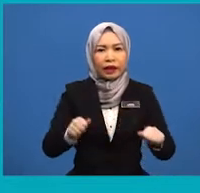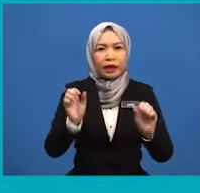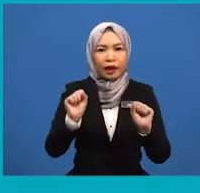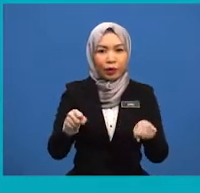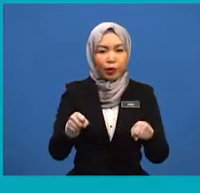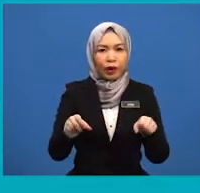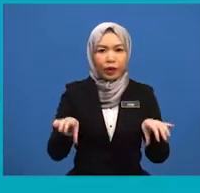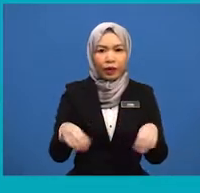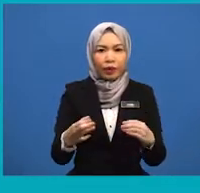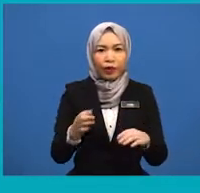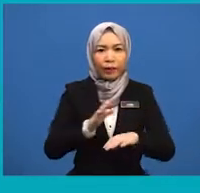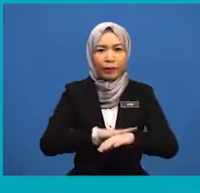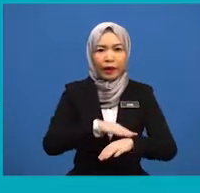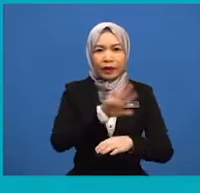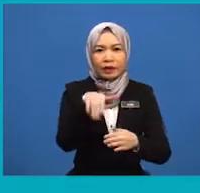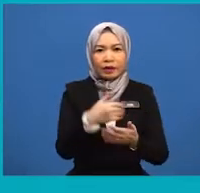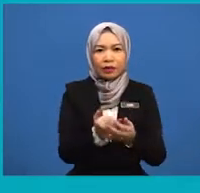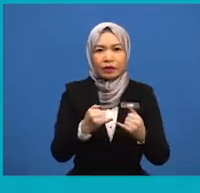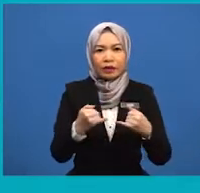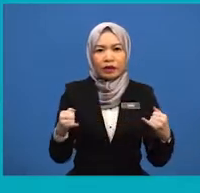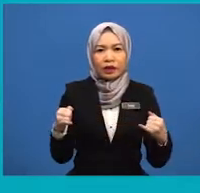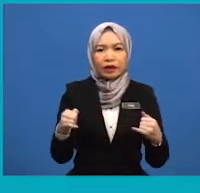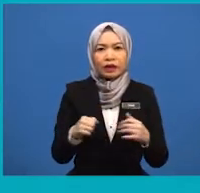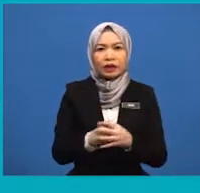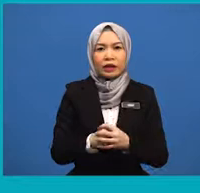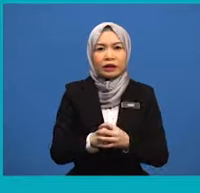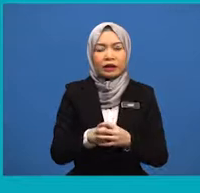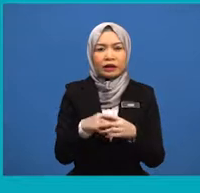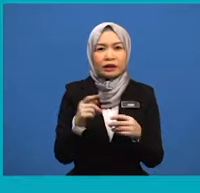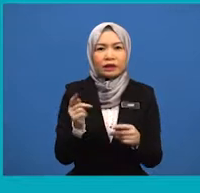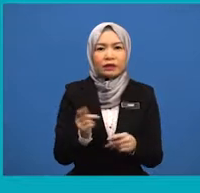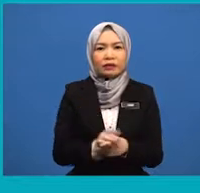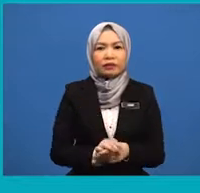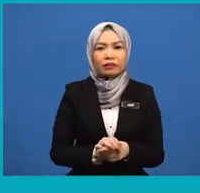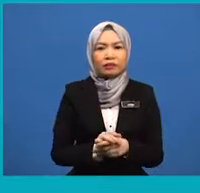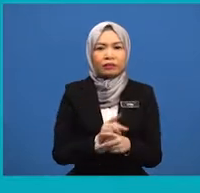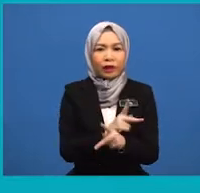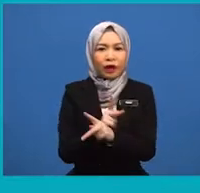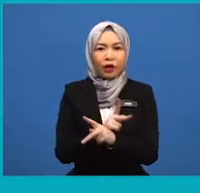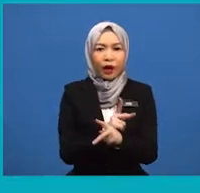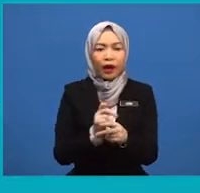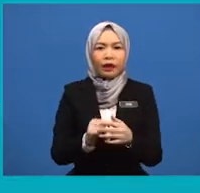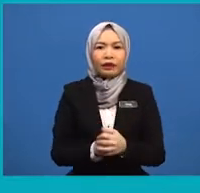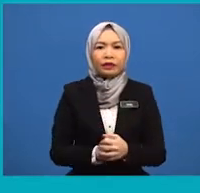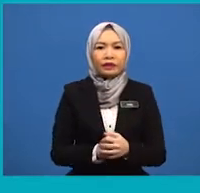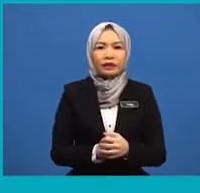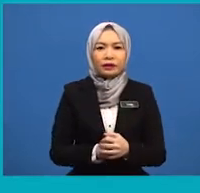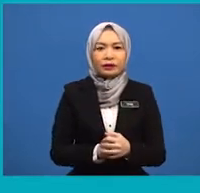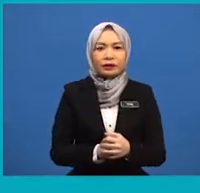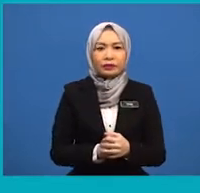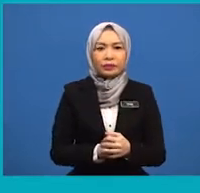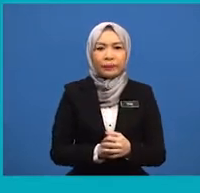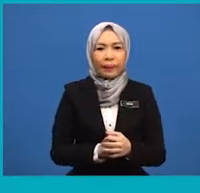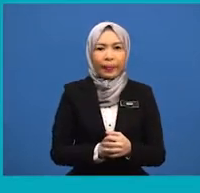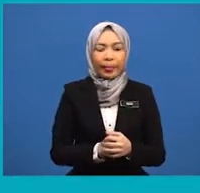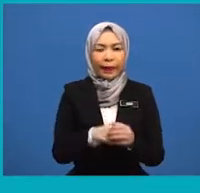semua jenis struktur kawalan. Cuba murid-murid senaraikan semula jenis-jenis struktur